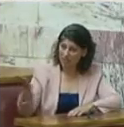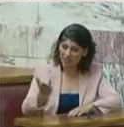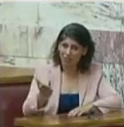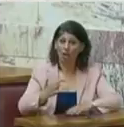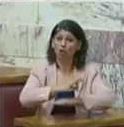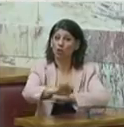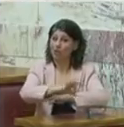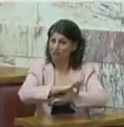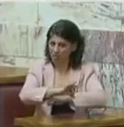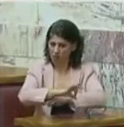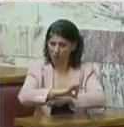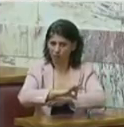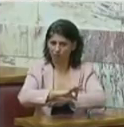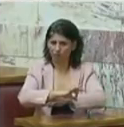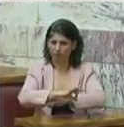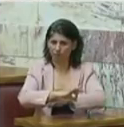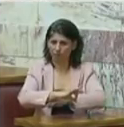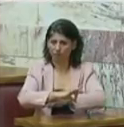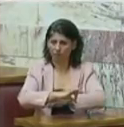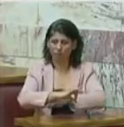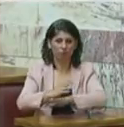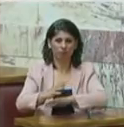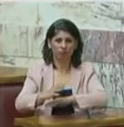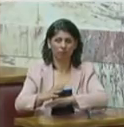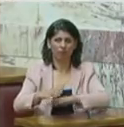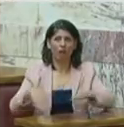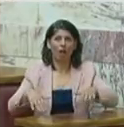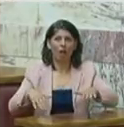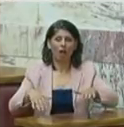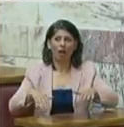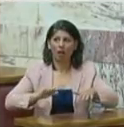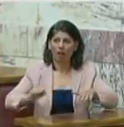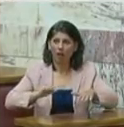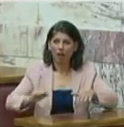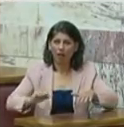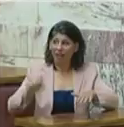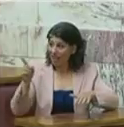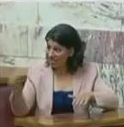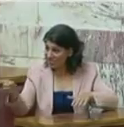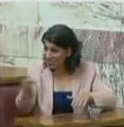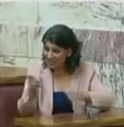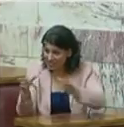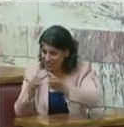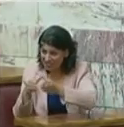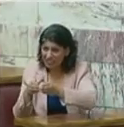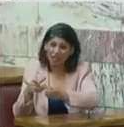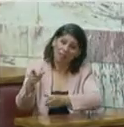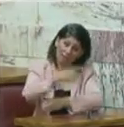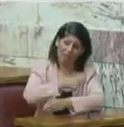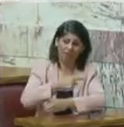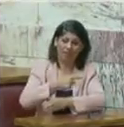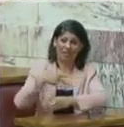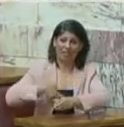σχέδιό μας, τρομάξανε και τρομάξατε, και εσείς και αυτοί. Ναι, βεβαίως.